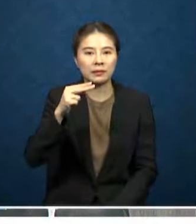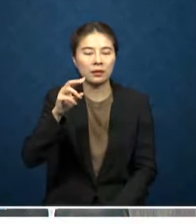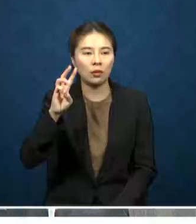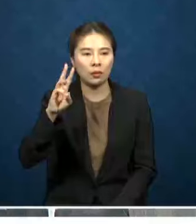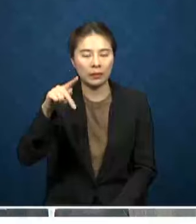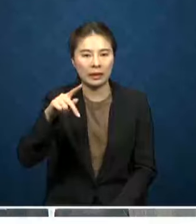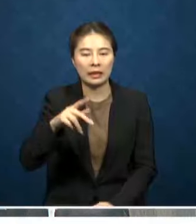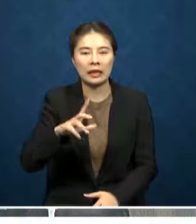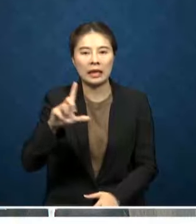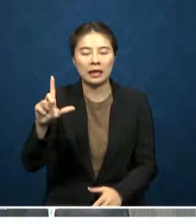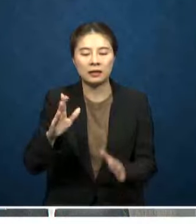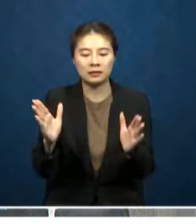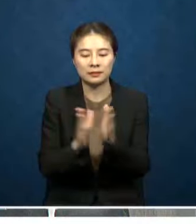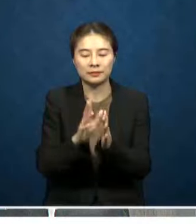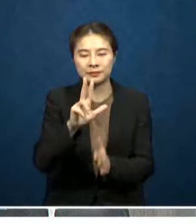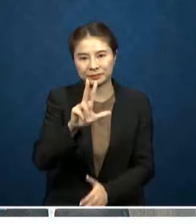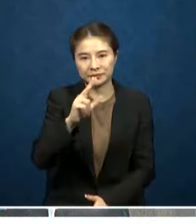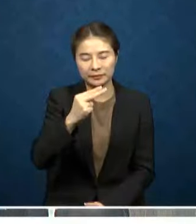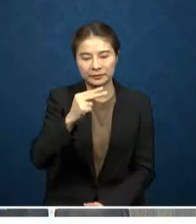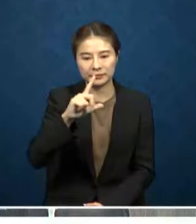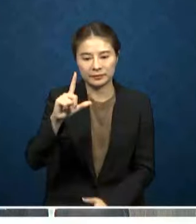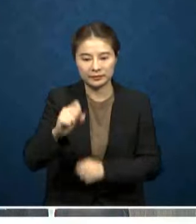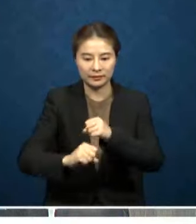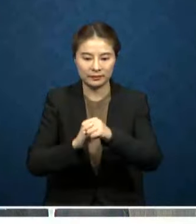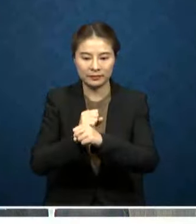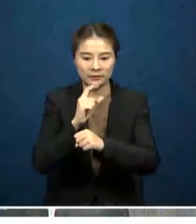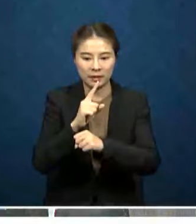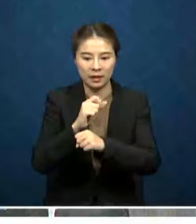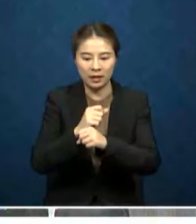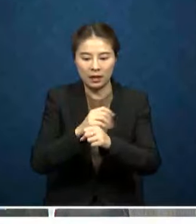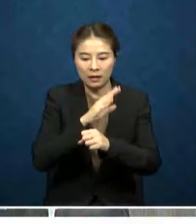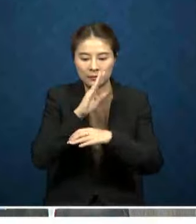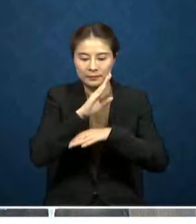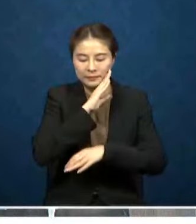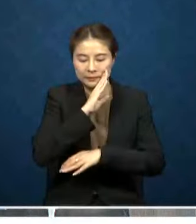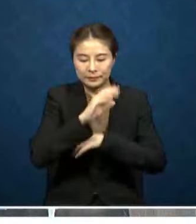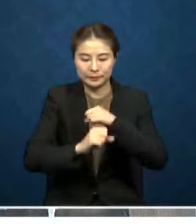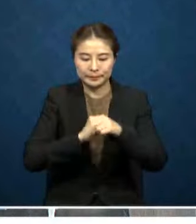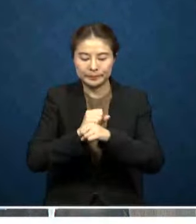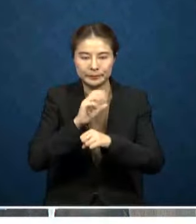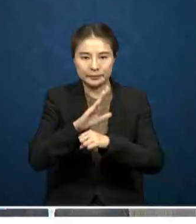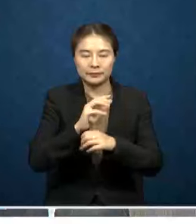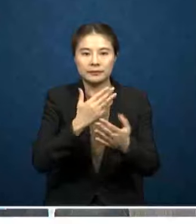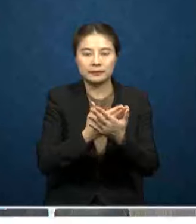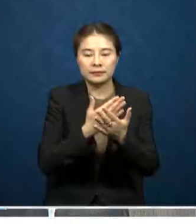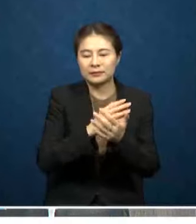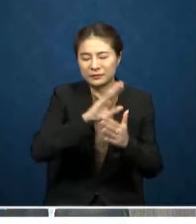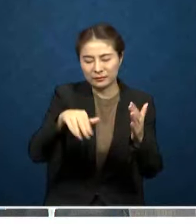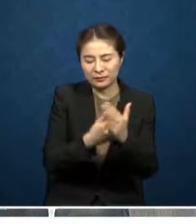ก็รวมปีละประมาณ 30,000ล้าน 30หมื่ล้านถ้า 5ปีเก็ตกประมาณ 150,000